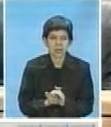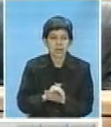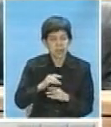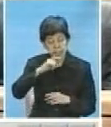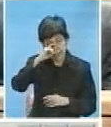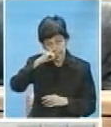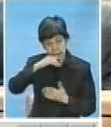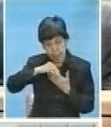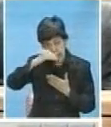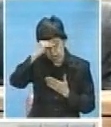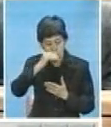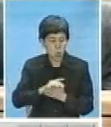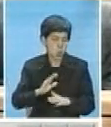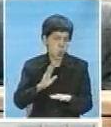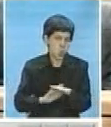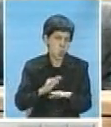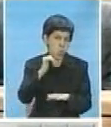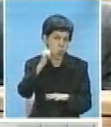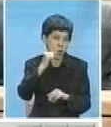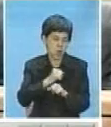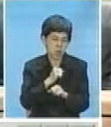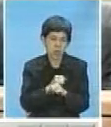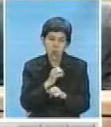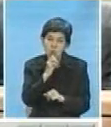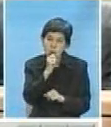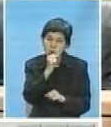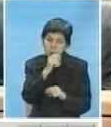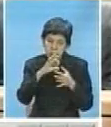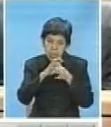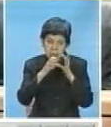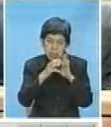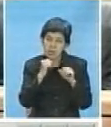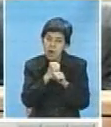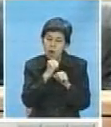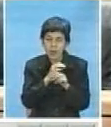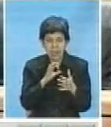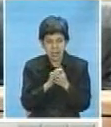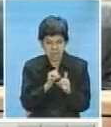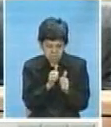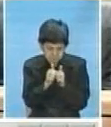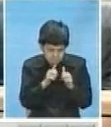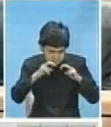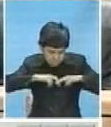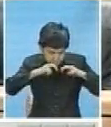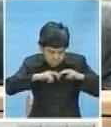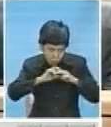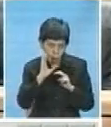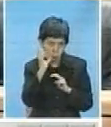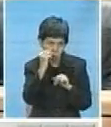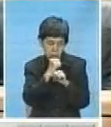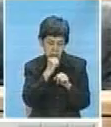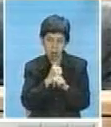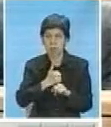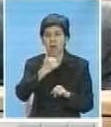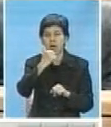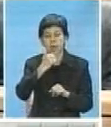ไม่ได้เคยด้อยกว่าคนอื่นนะครับเราสอบโอลิมปิกได้คะแนนดีๆเหรียญทองเหรียญเงินเหรียญอะไรมากมายแต่เมื่อจบออกมา